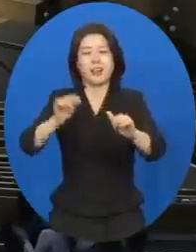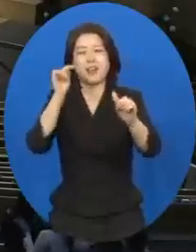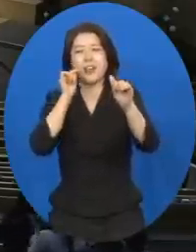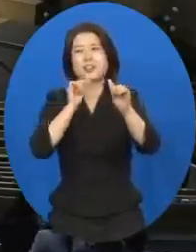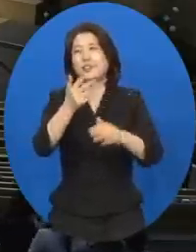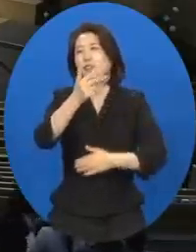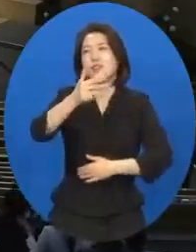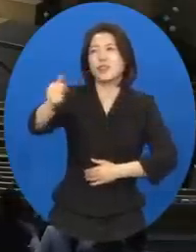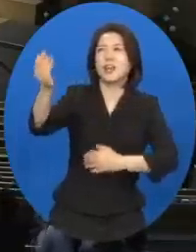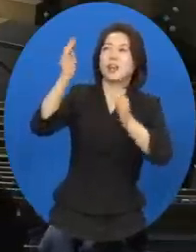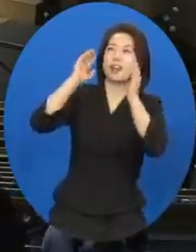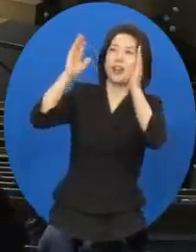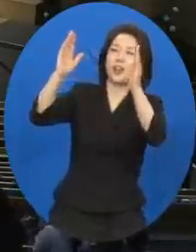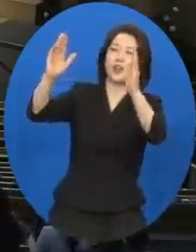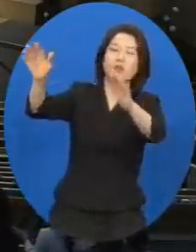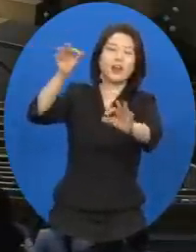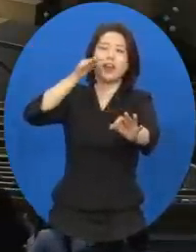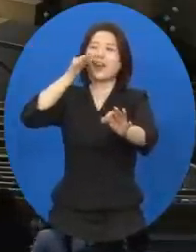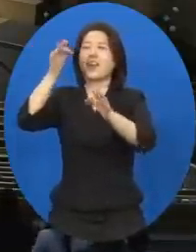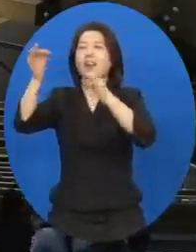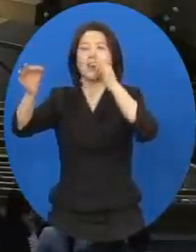송축하라 주를 향해